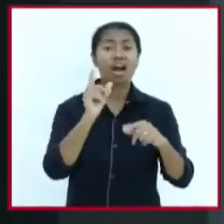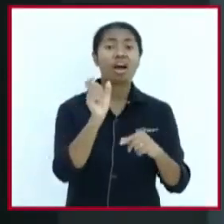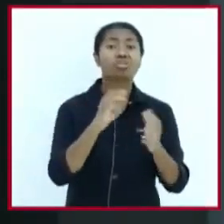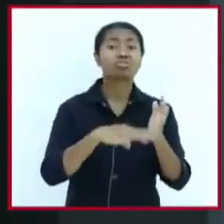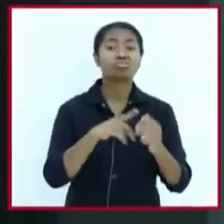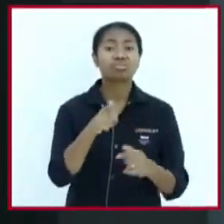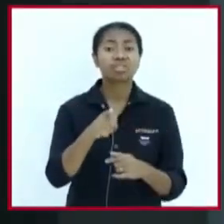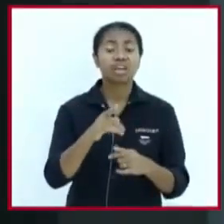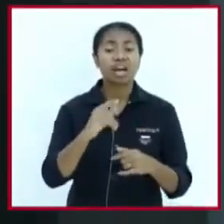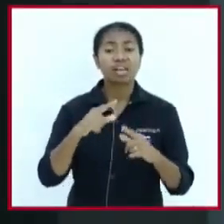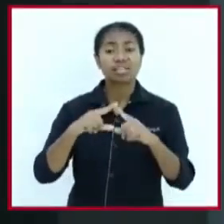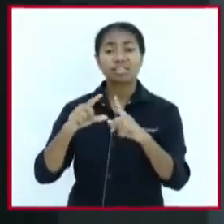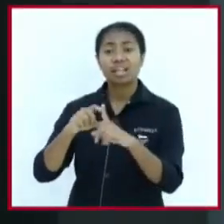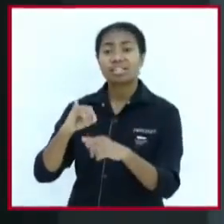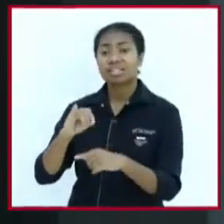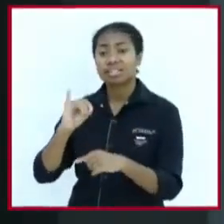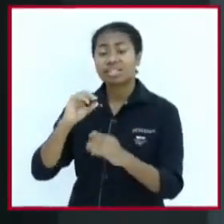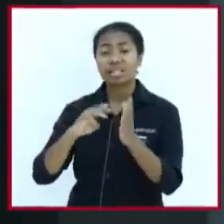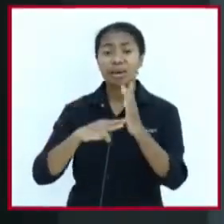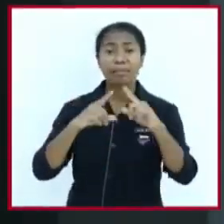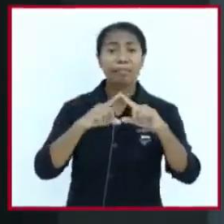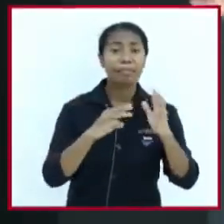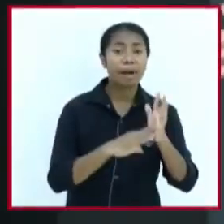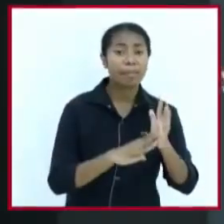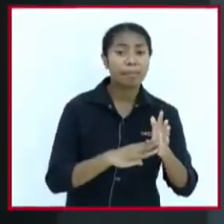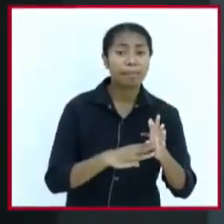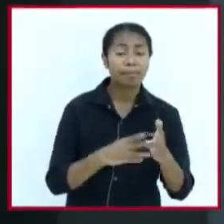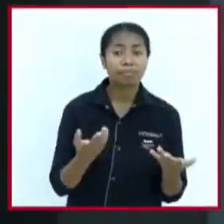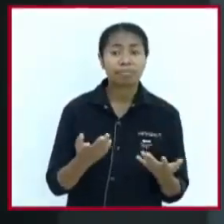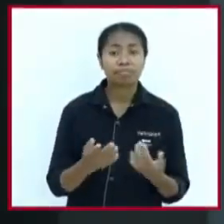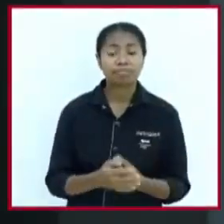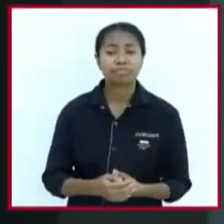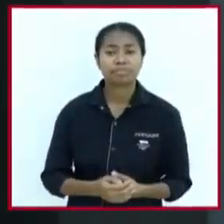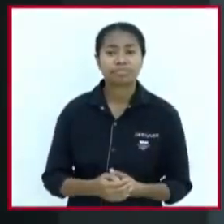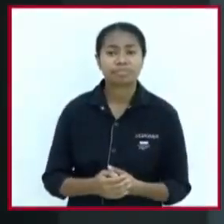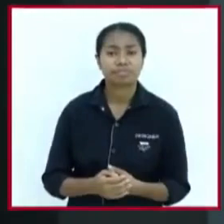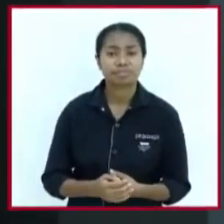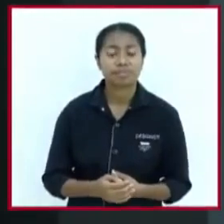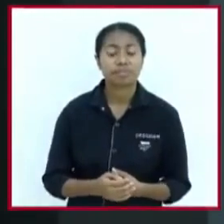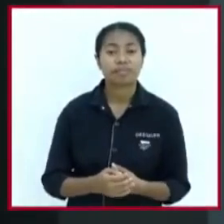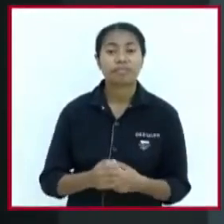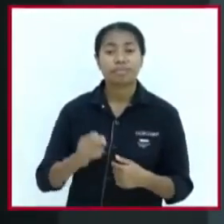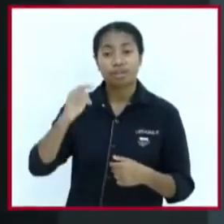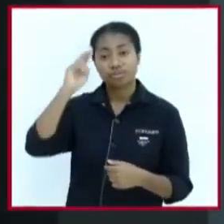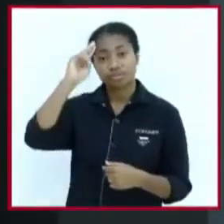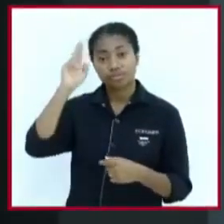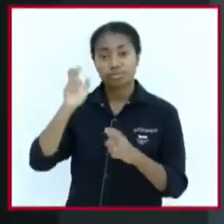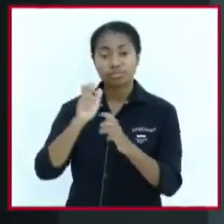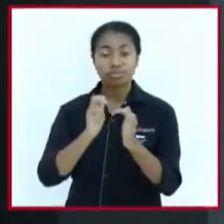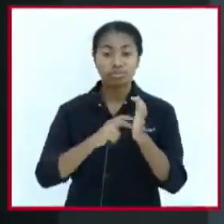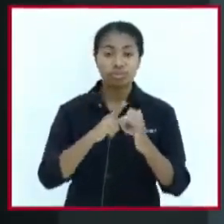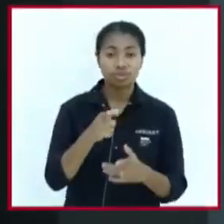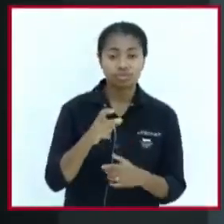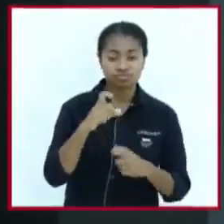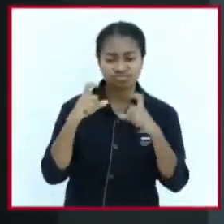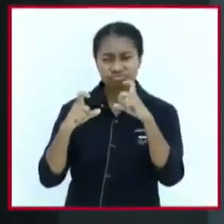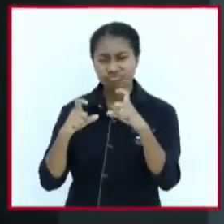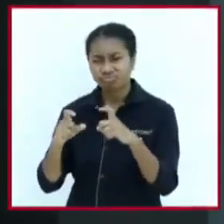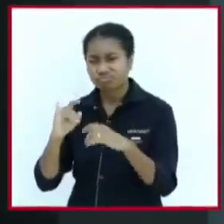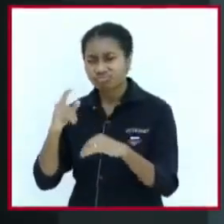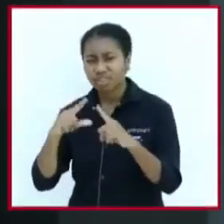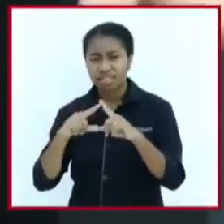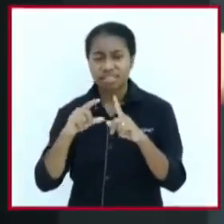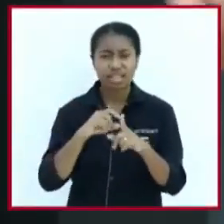imam ya Bahkan jadi imam sebelum lebih ada sebelum Harun ada nah Yesus itu jadi imam dari jalurnya